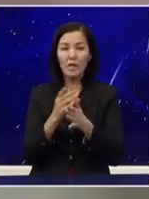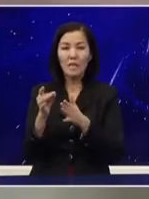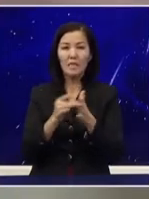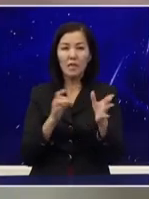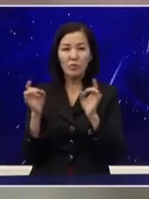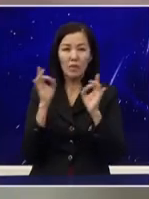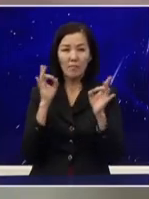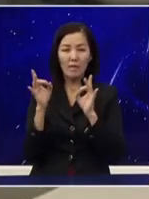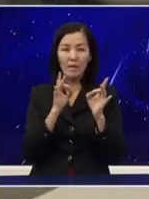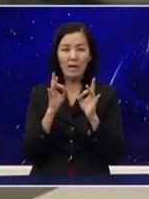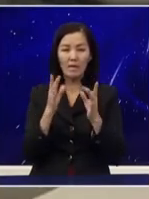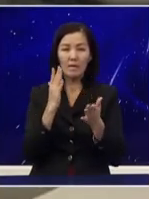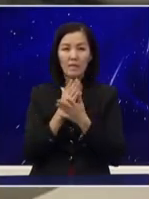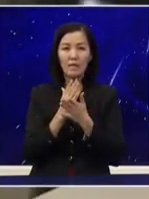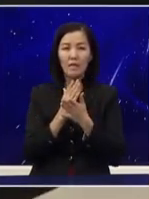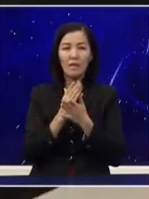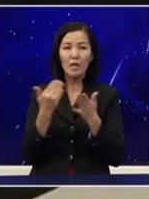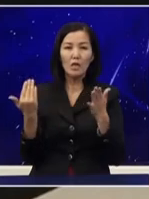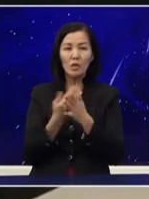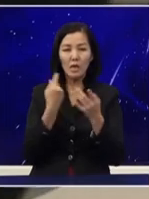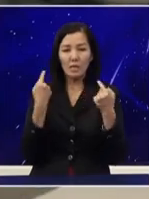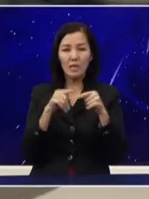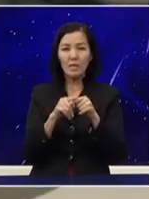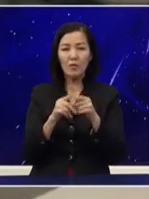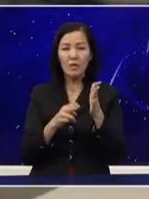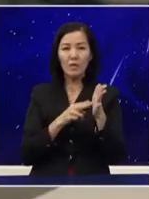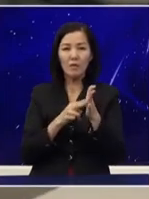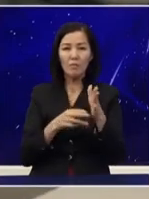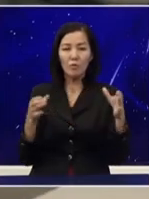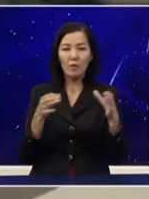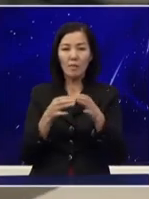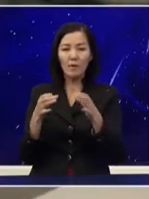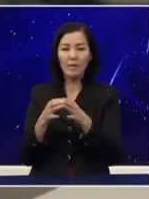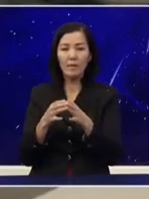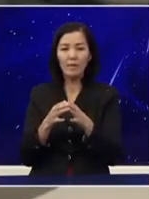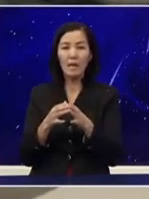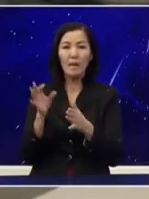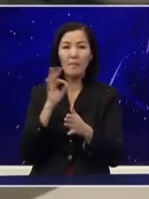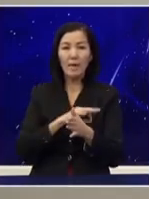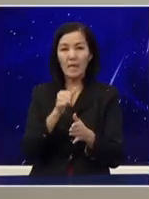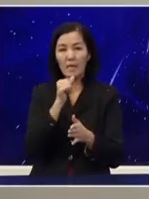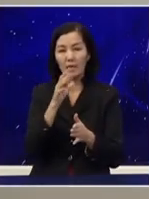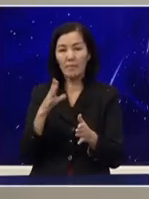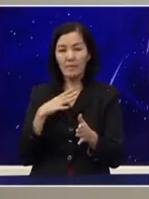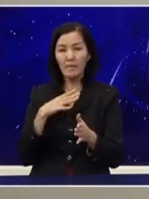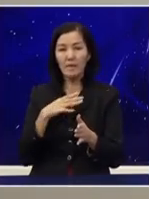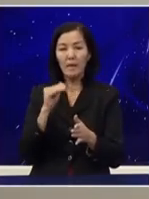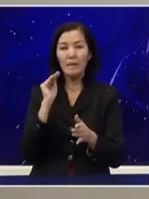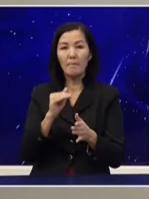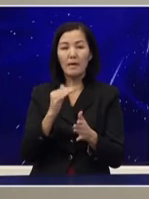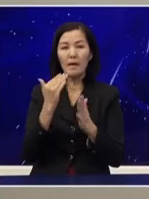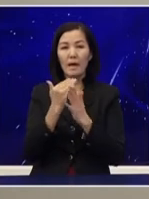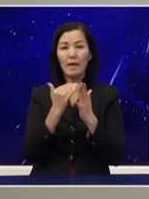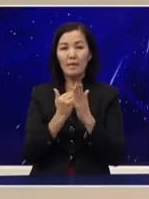дабыл қағып ескерту хат жібереді екен. Жаңа технологияны темір жол компаниялары да пайдалана бастаған. Бүгінде бағдарламаны мыңнан астам адам